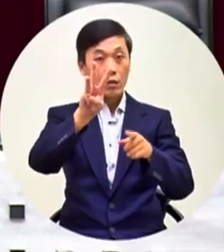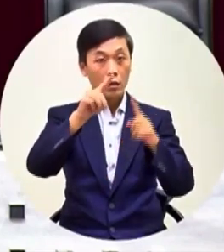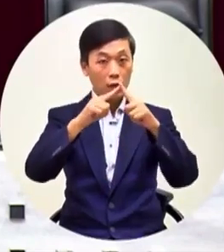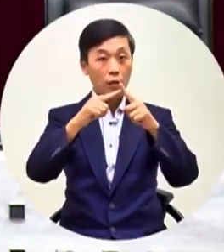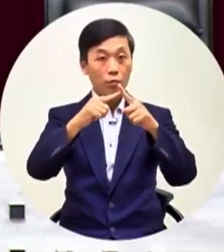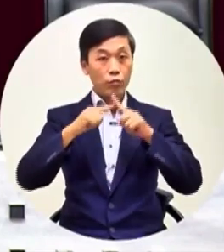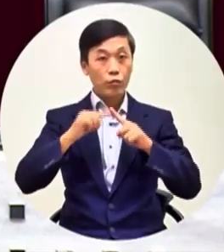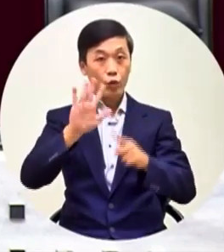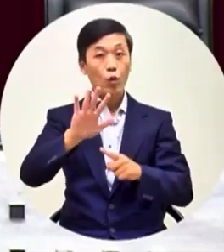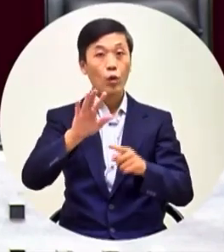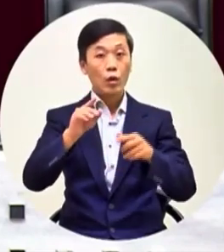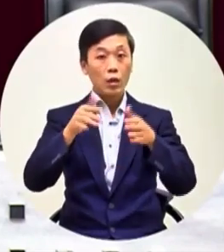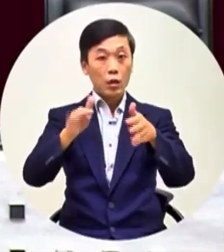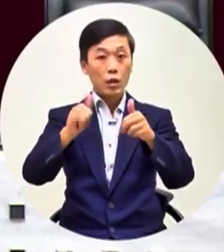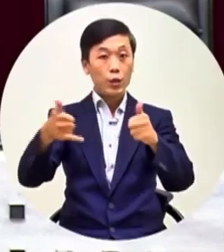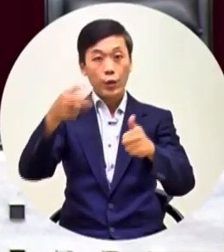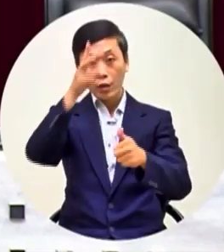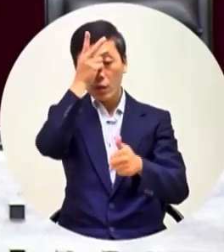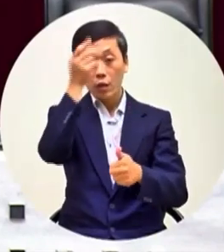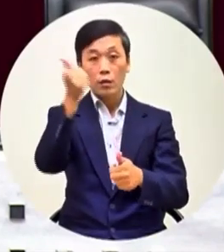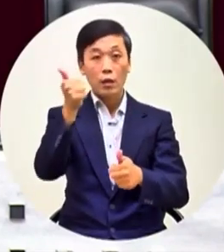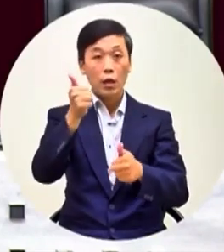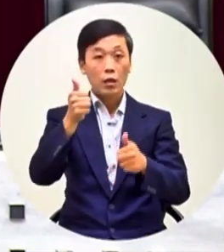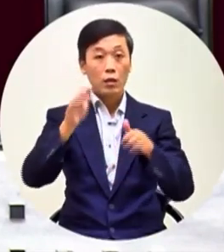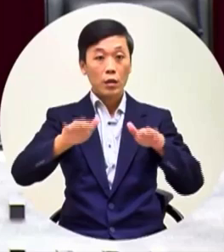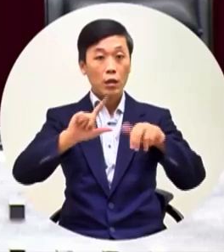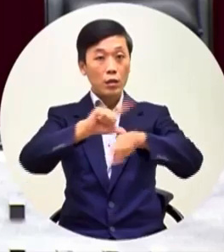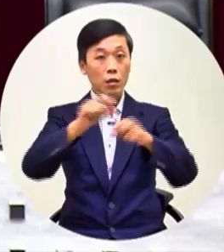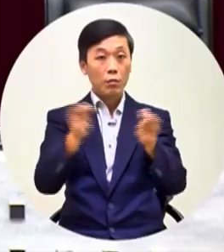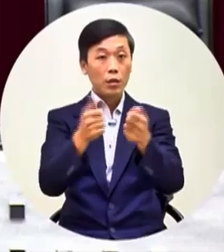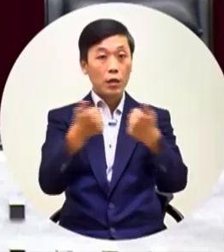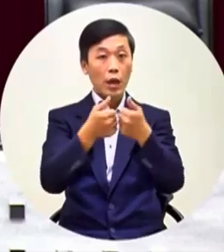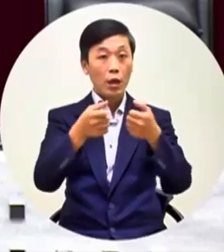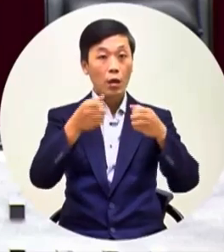曾议员所提本次临时会不宜召开的，请举手。